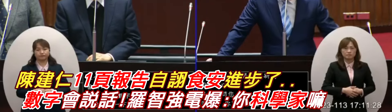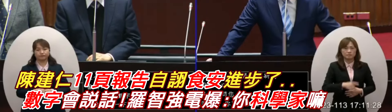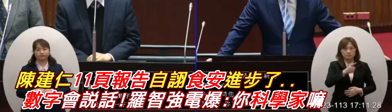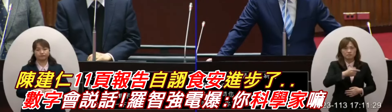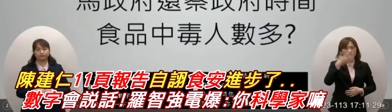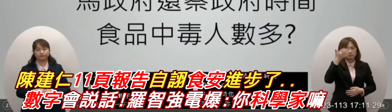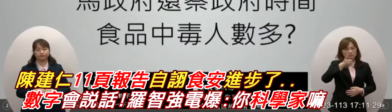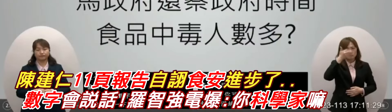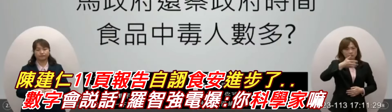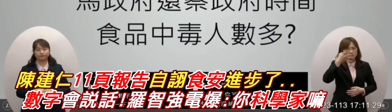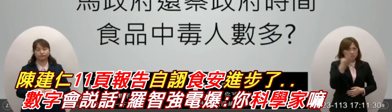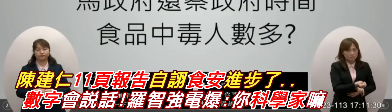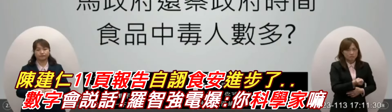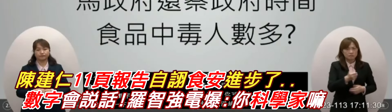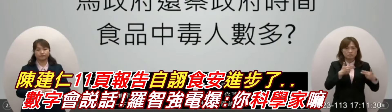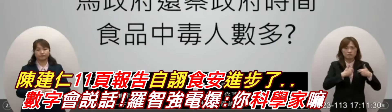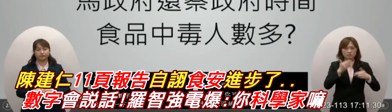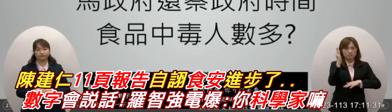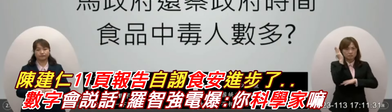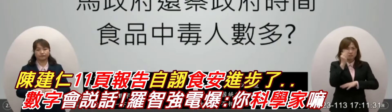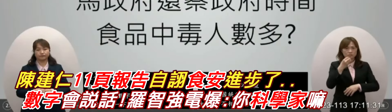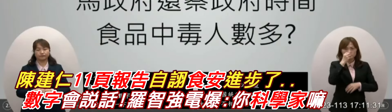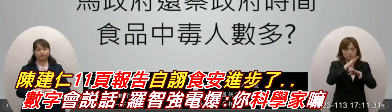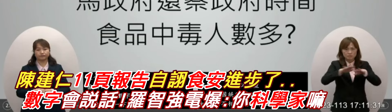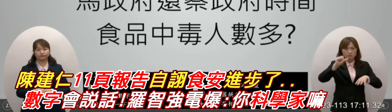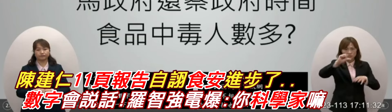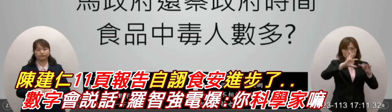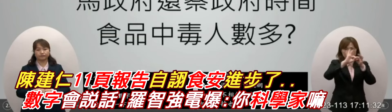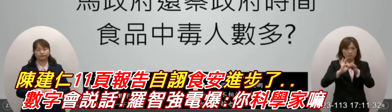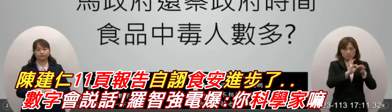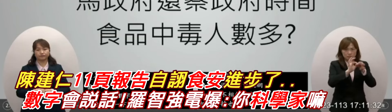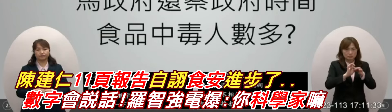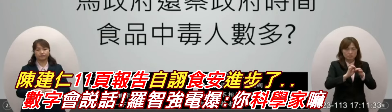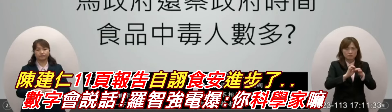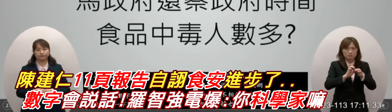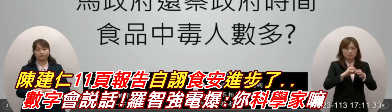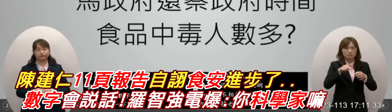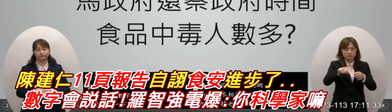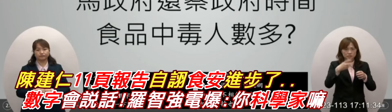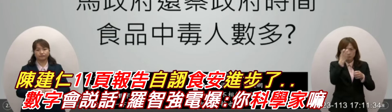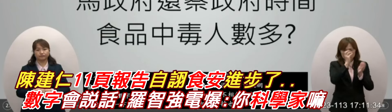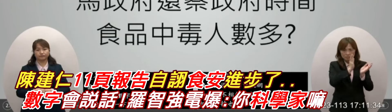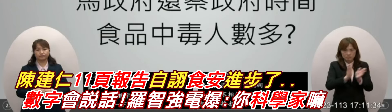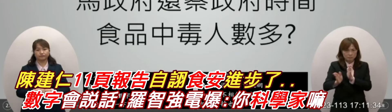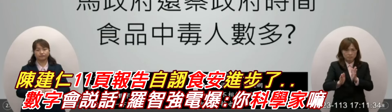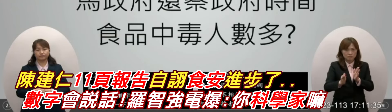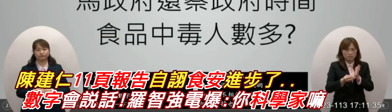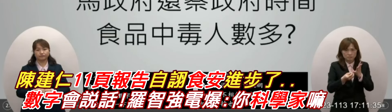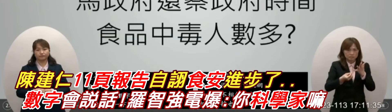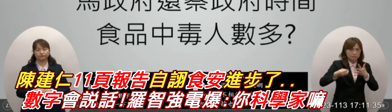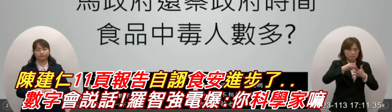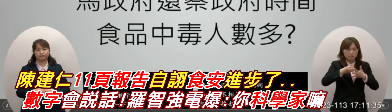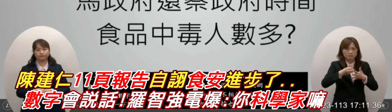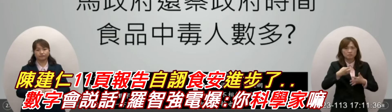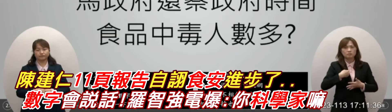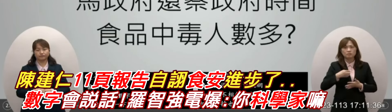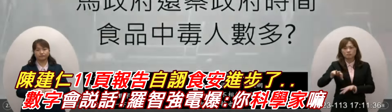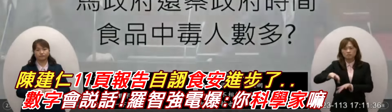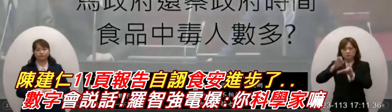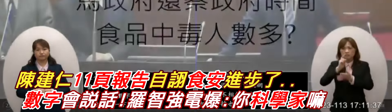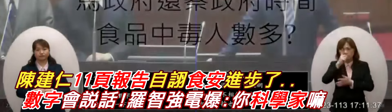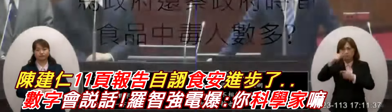强调蔡政府的食安五环，全面加强食安管理。好，我刚刚只讲一个年也不公平嘛，对不对？也